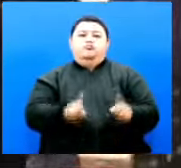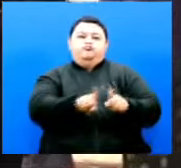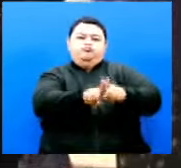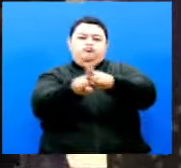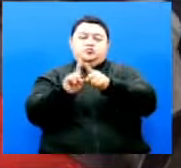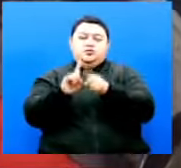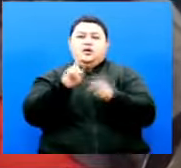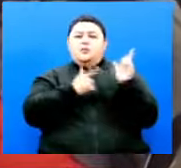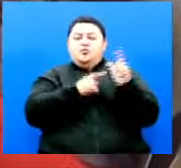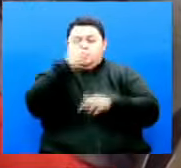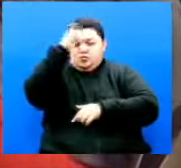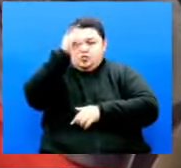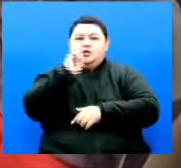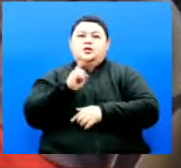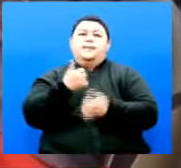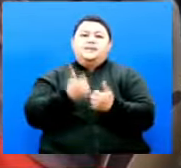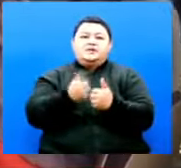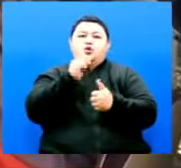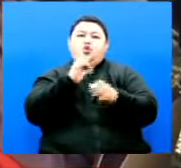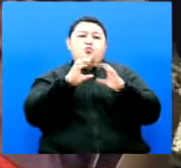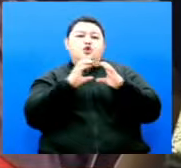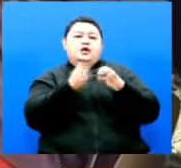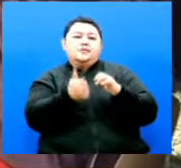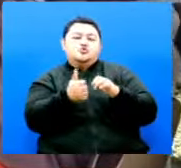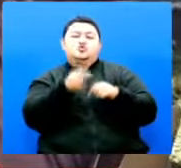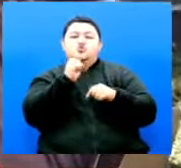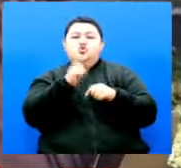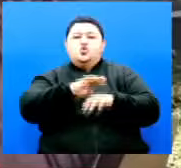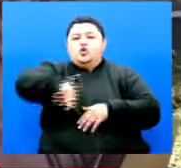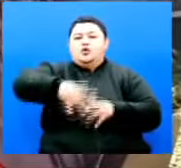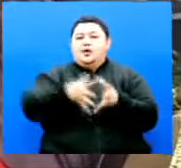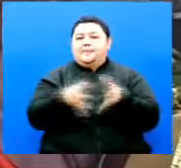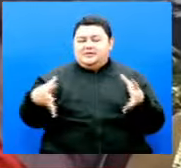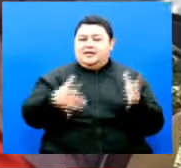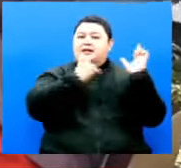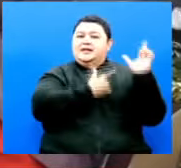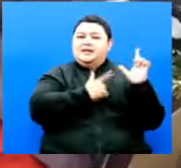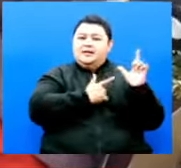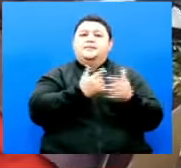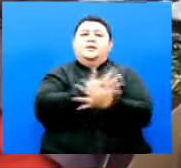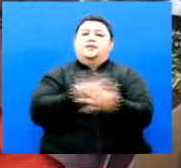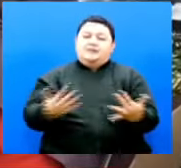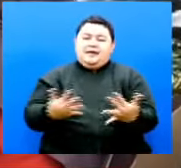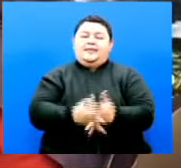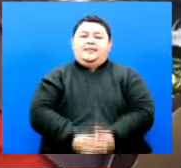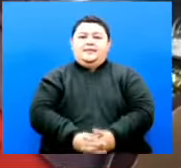Kabupaten Purwakarta diharapkan bisa membangun komunikasi antara keluarga besar TNI Polri bersama masyarakat.